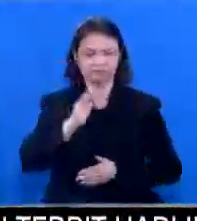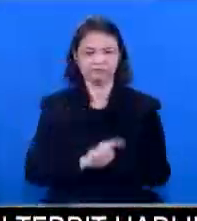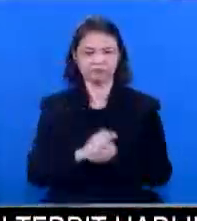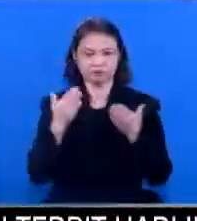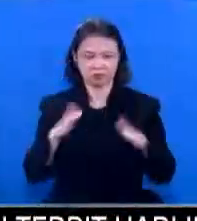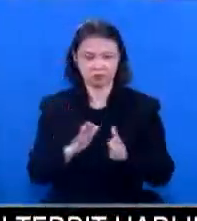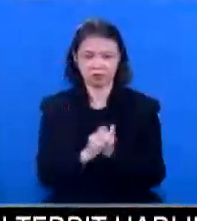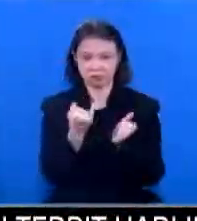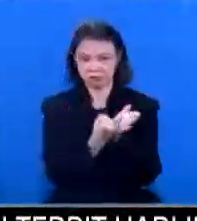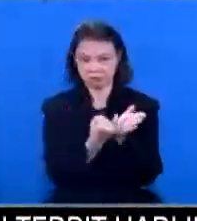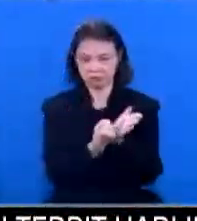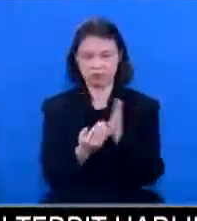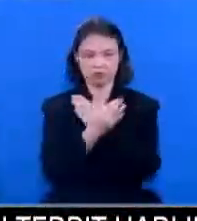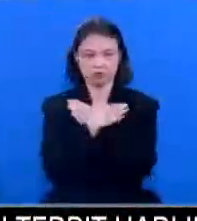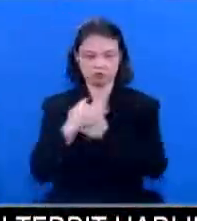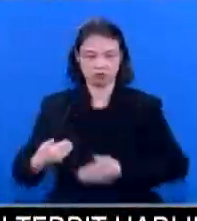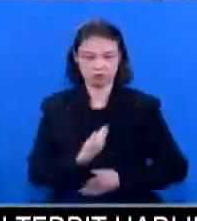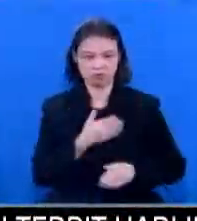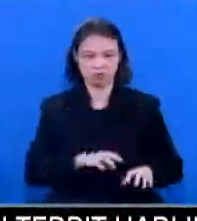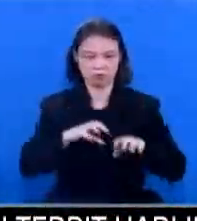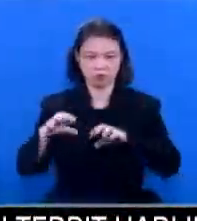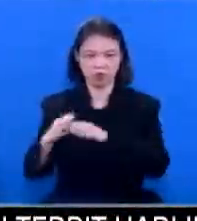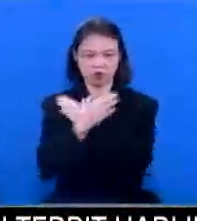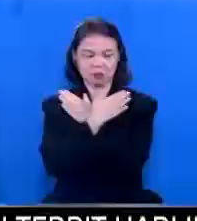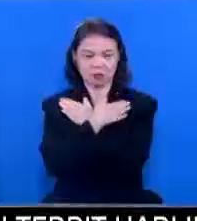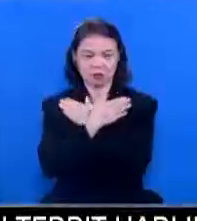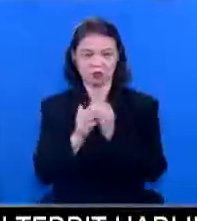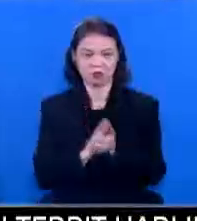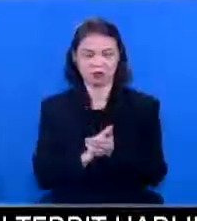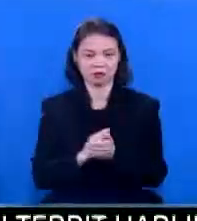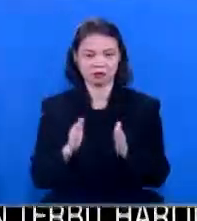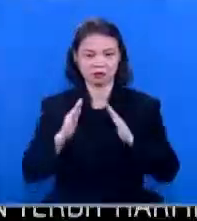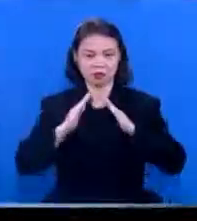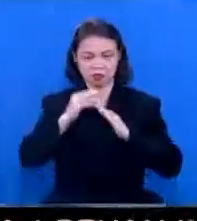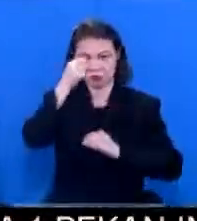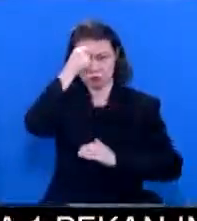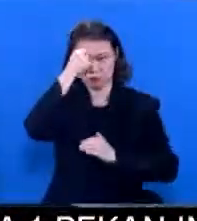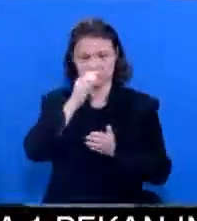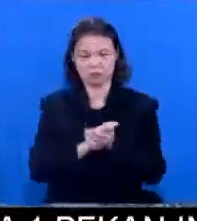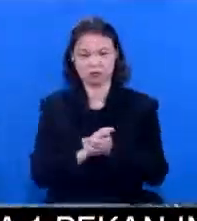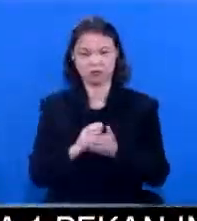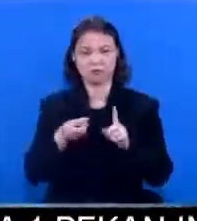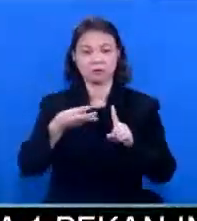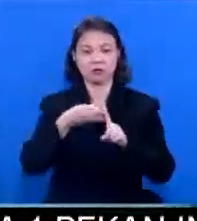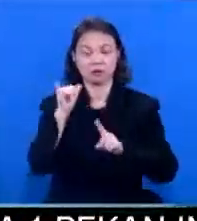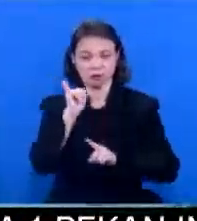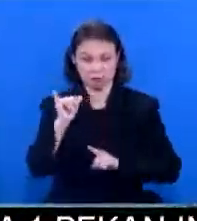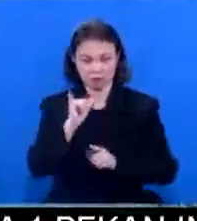Usai identifikasi, jasad korban dibawa ke Rumah Sakit Bayangkara Kramat Jati Jakarta Timur untuk diotopsi guna mengetahui